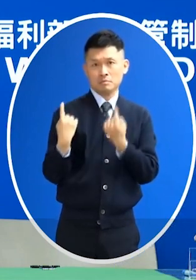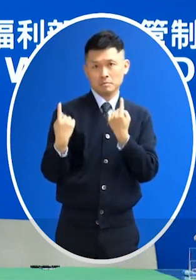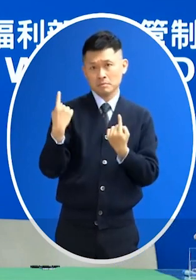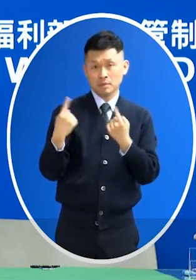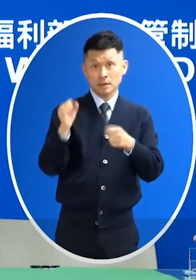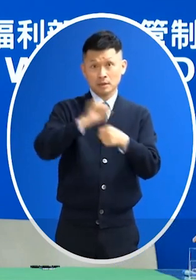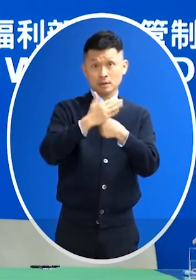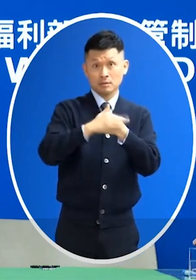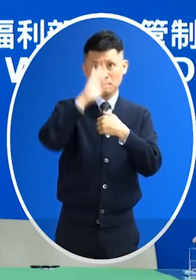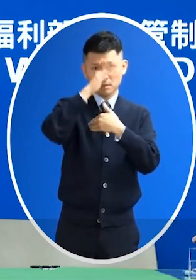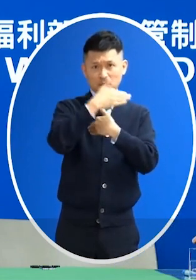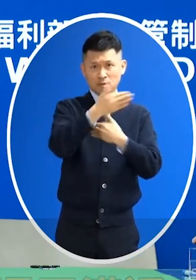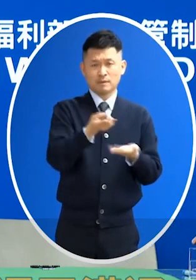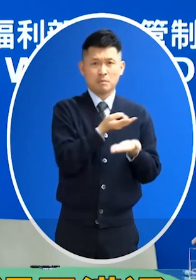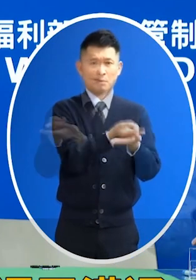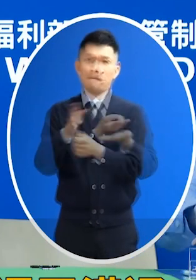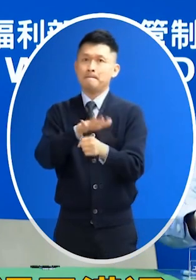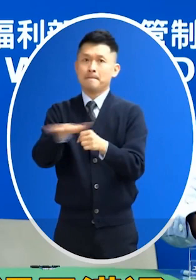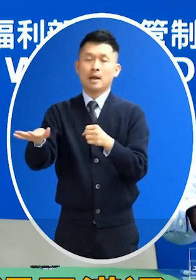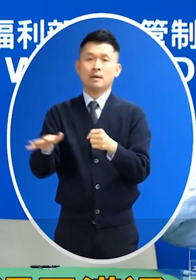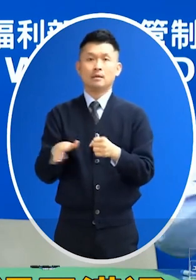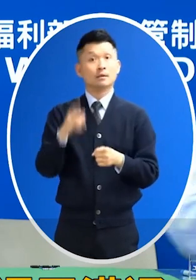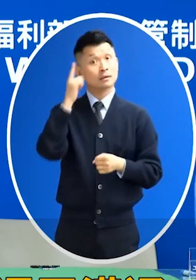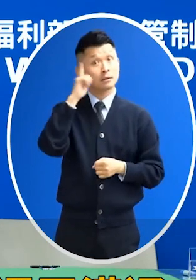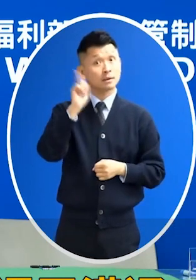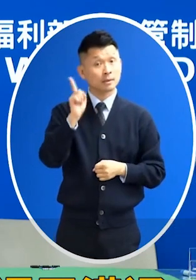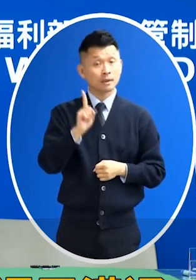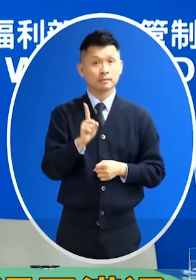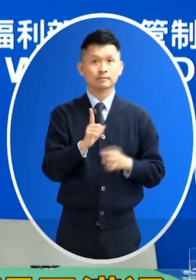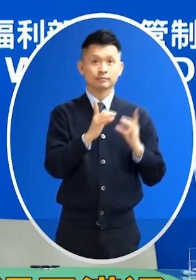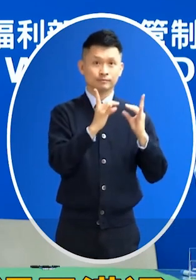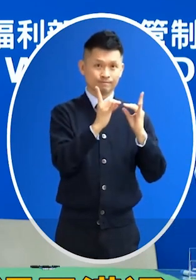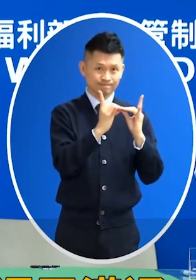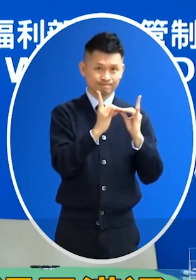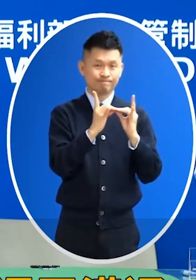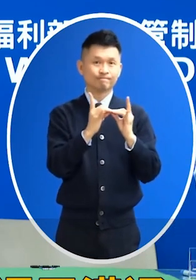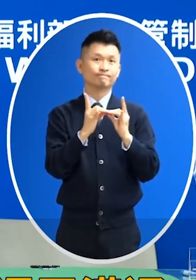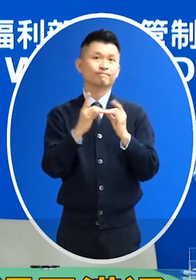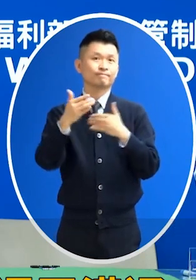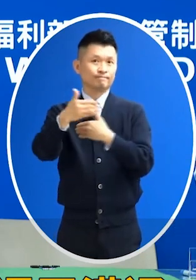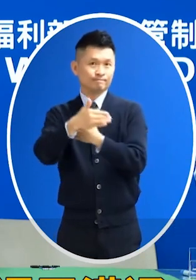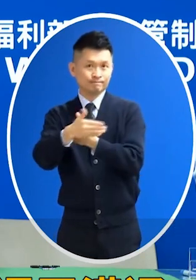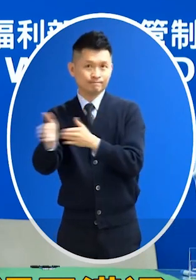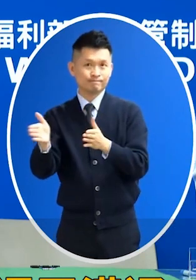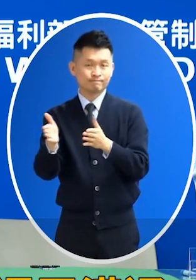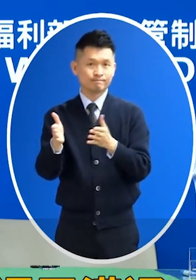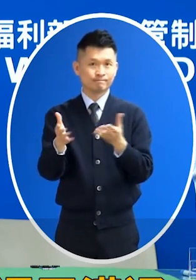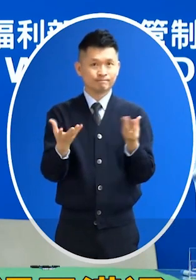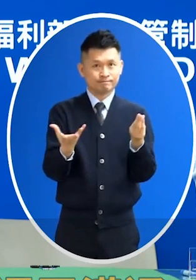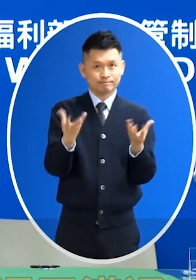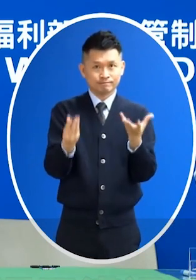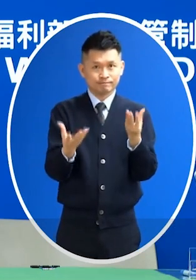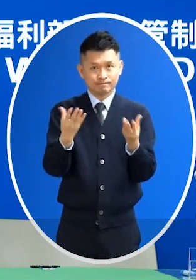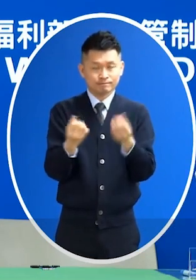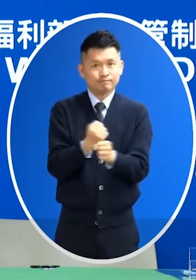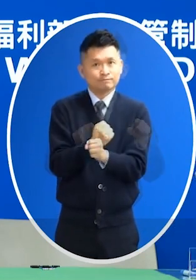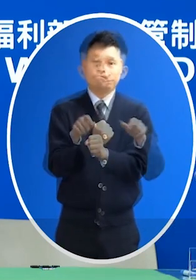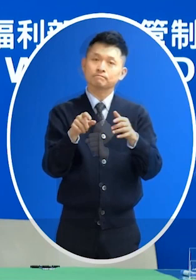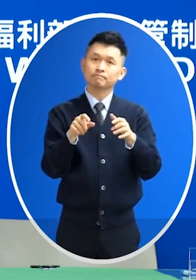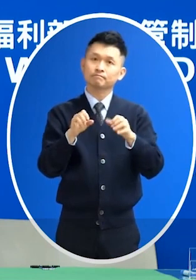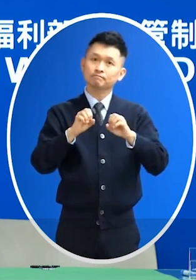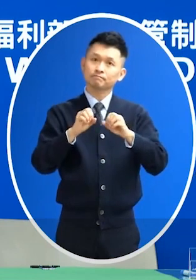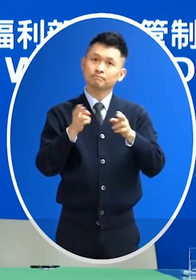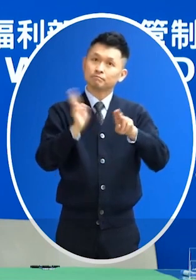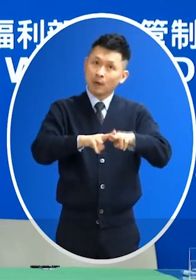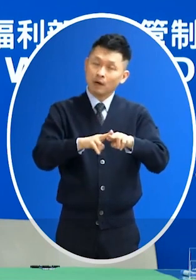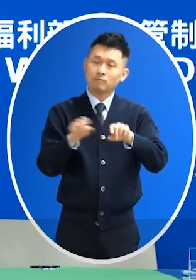护病房的这个占床率非常的满，表示说我们的医疗量能现在有点这个要需要再注意加强注意哈。这是第一个。